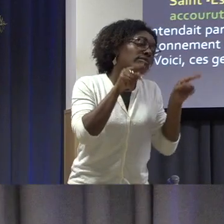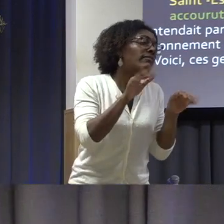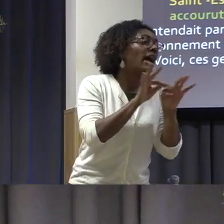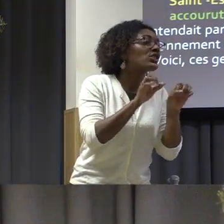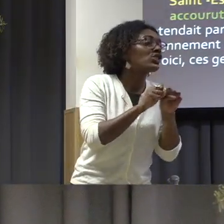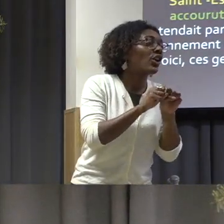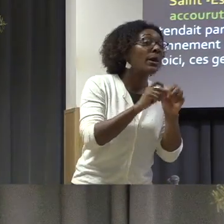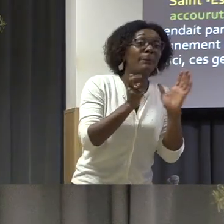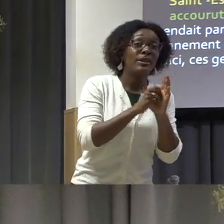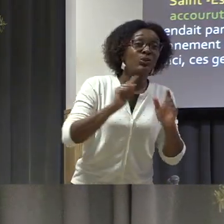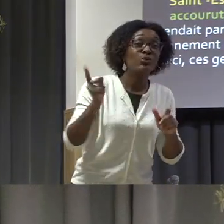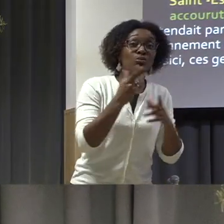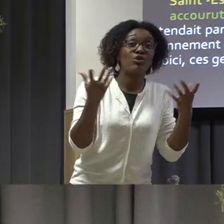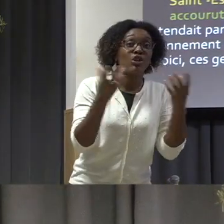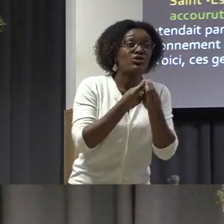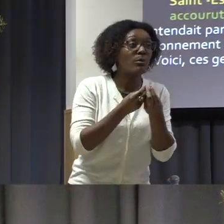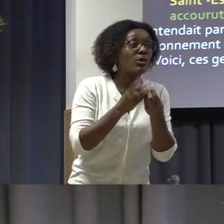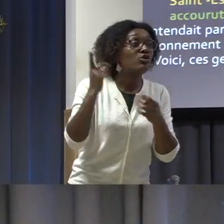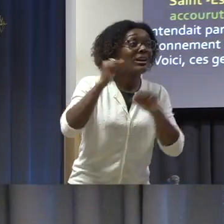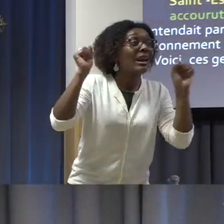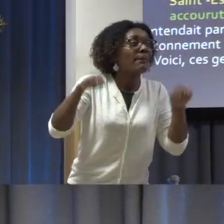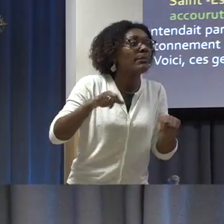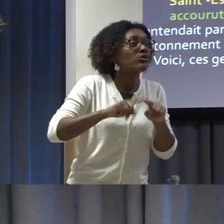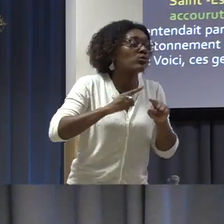tous ensemble dans un lieu en tant qu'eglise